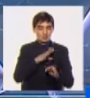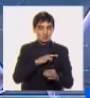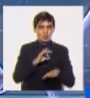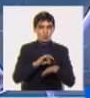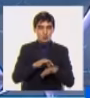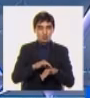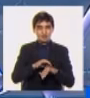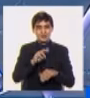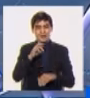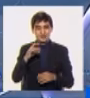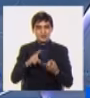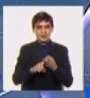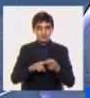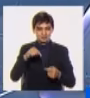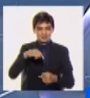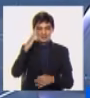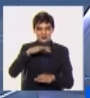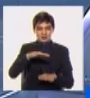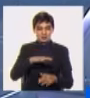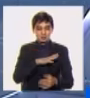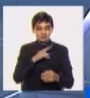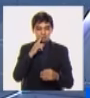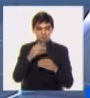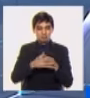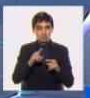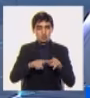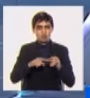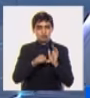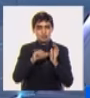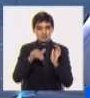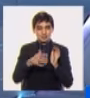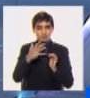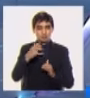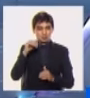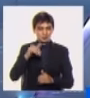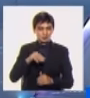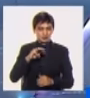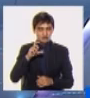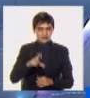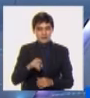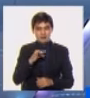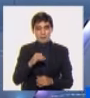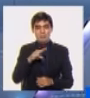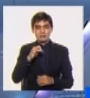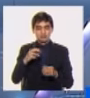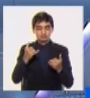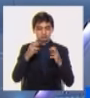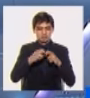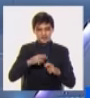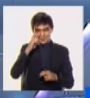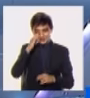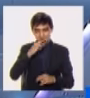коронавирусом нашей стране приближается к 6 с половиной тысячам человек мадина исинбаева мониторить ситуацию